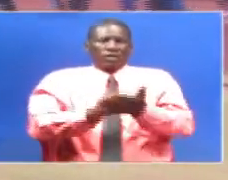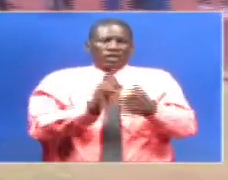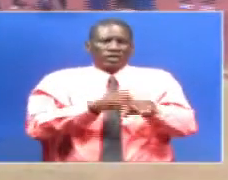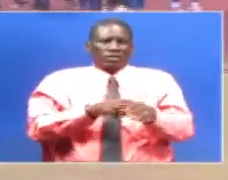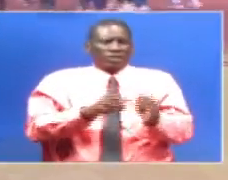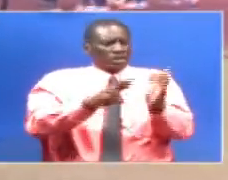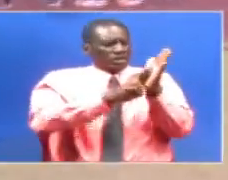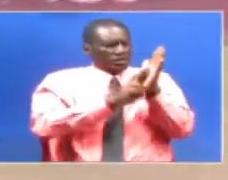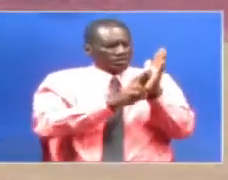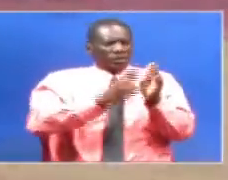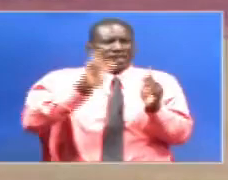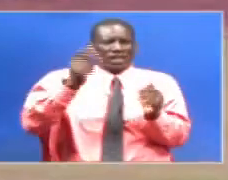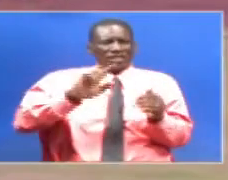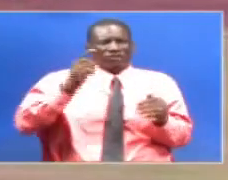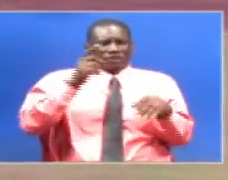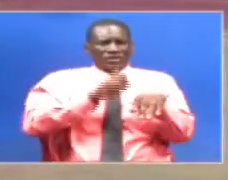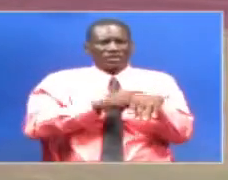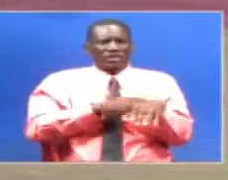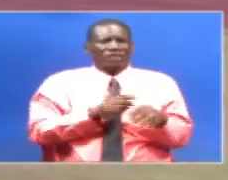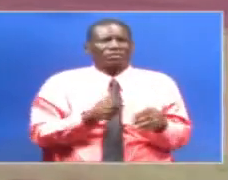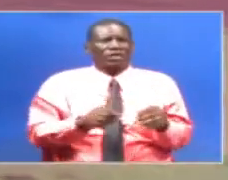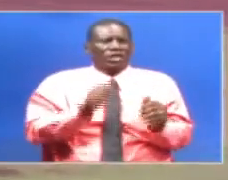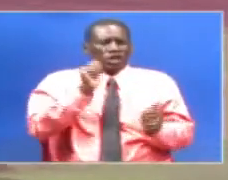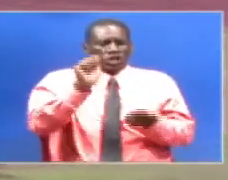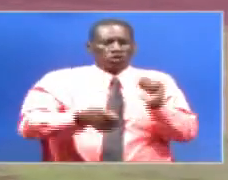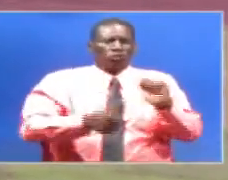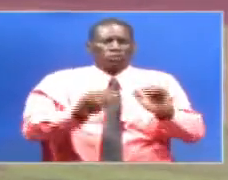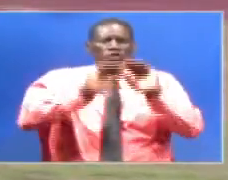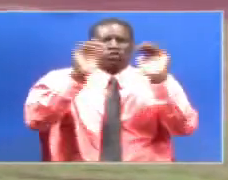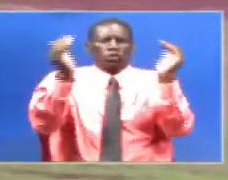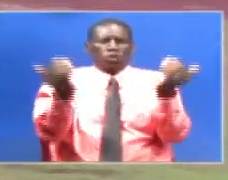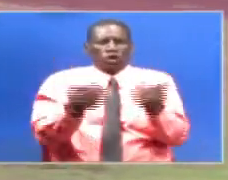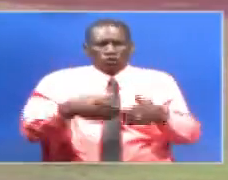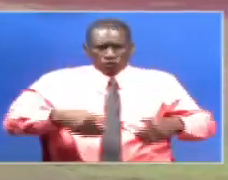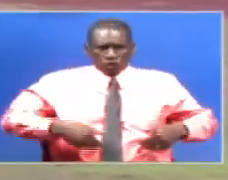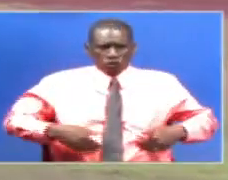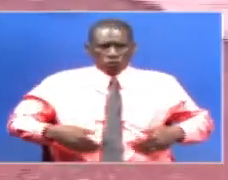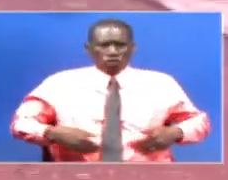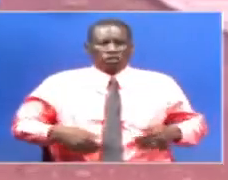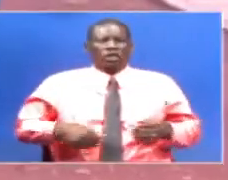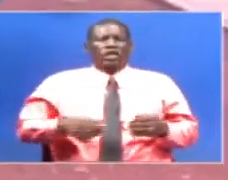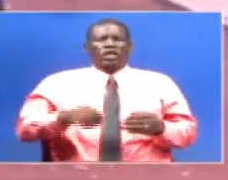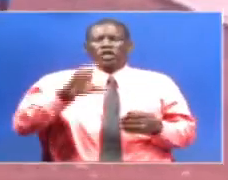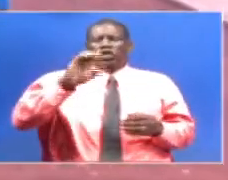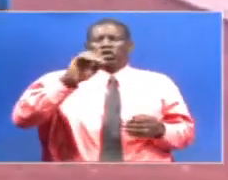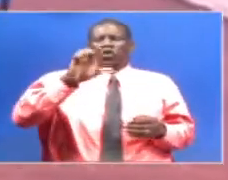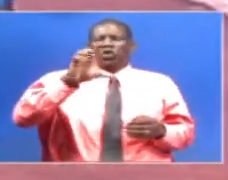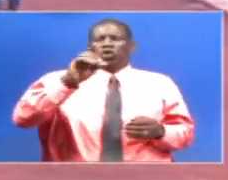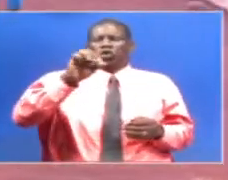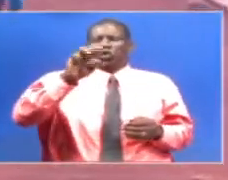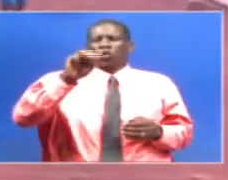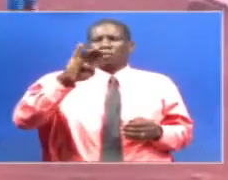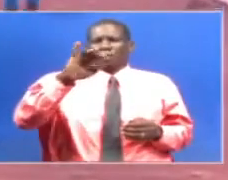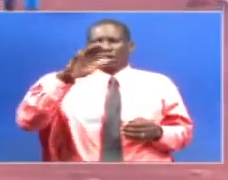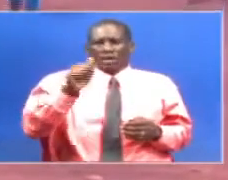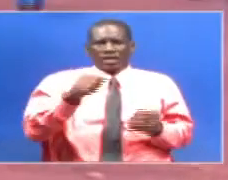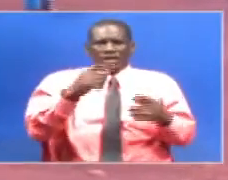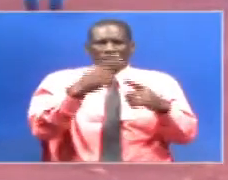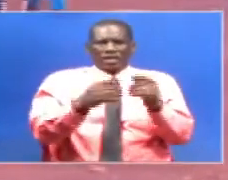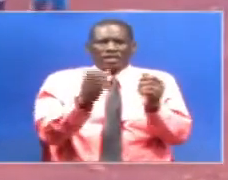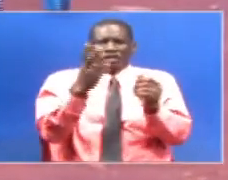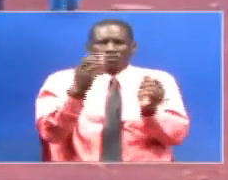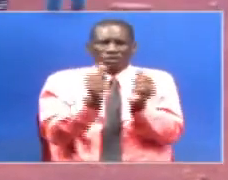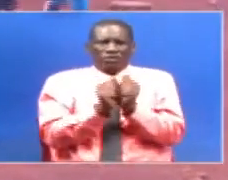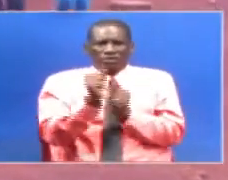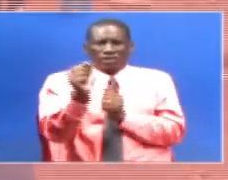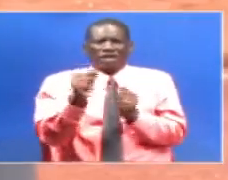akiwakilisha Kenya kwa mara ya kwanza kwenye mashindano ya ulimwengu ya vijana nchini Colombia mwaka 2015 na